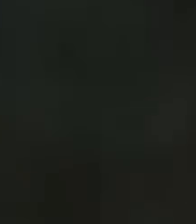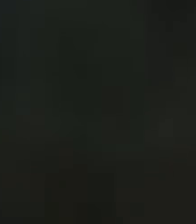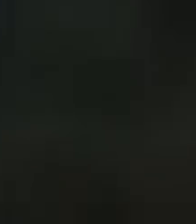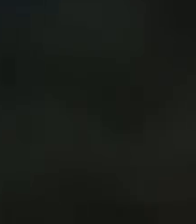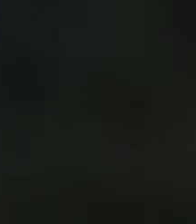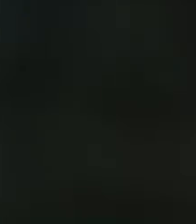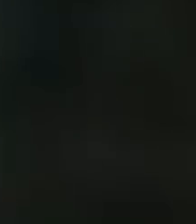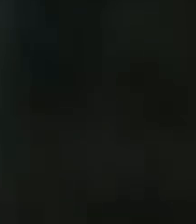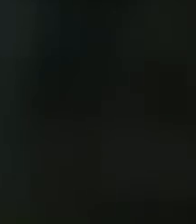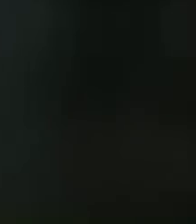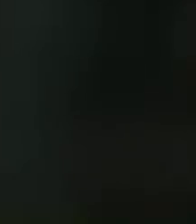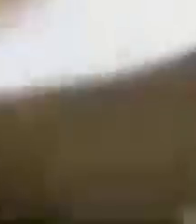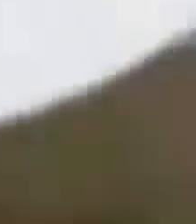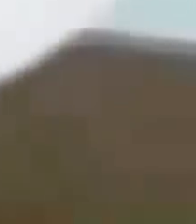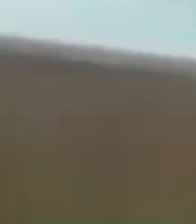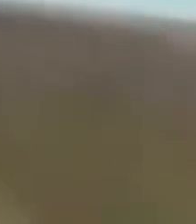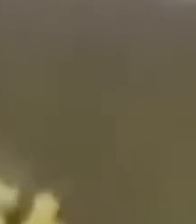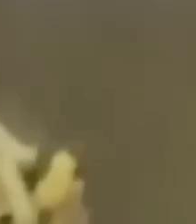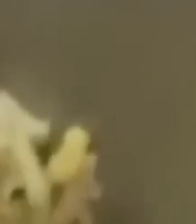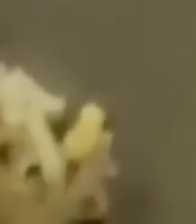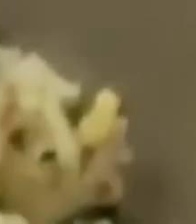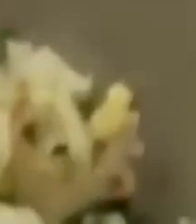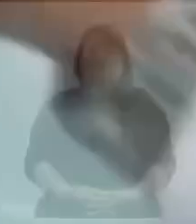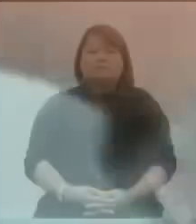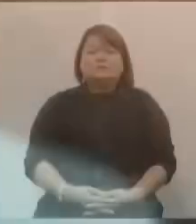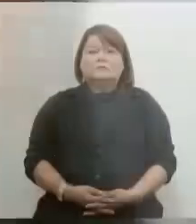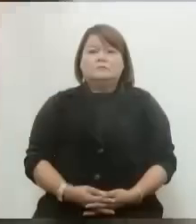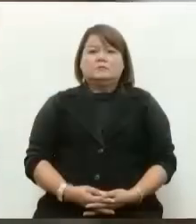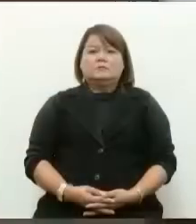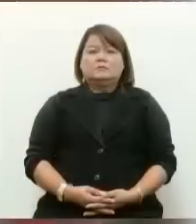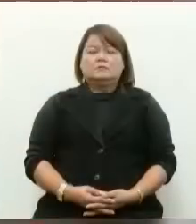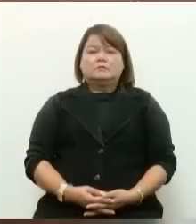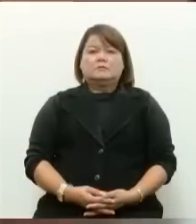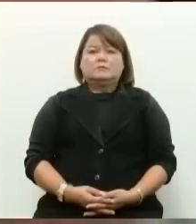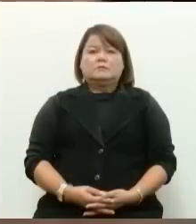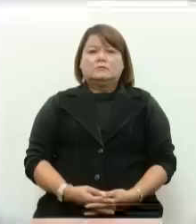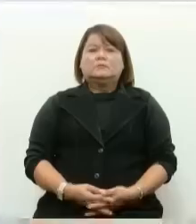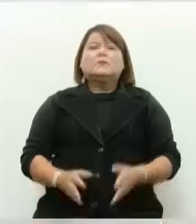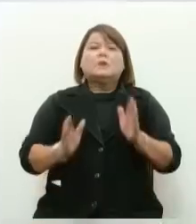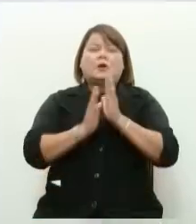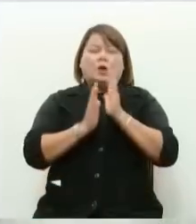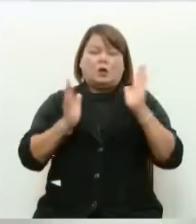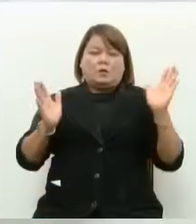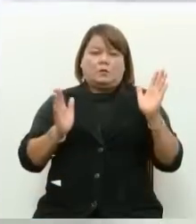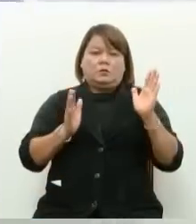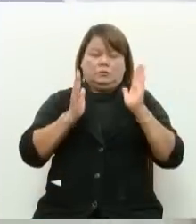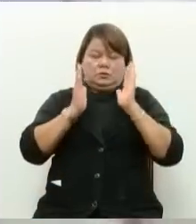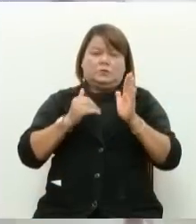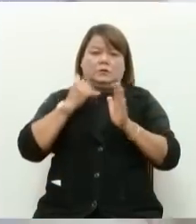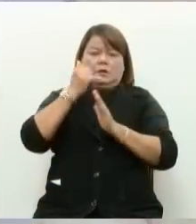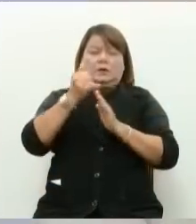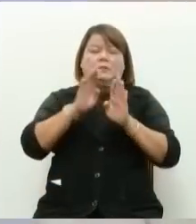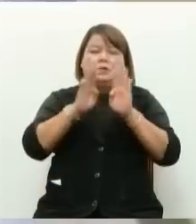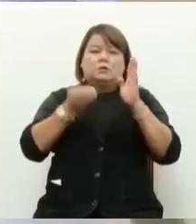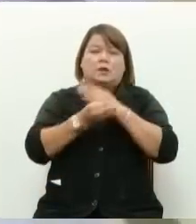ที่จากชมรมพุทธทุกท่านนะคะที่ให้โอกาสพวกเราได้ทำบุญและที่สำคัญคืออาหารอร่อยมากๆนะคะแ